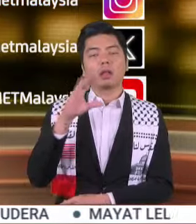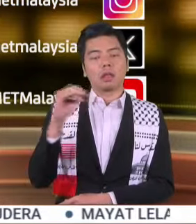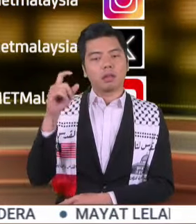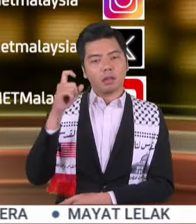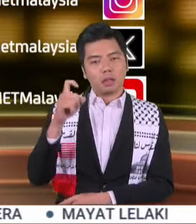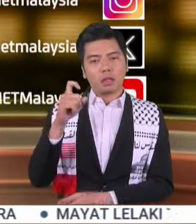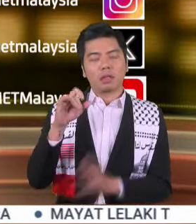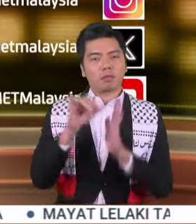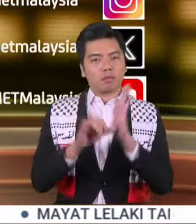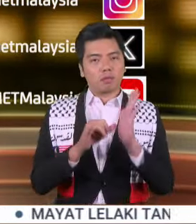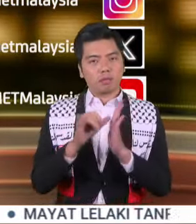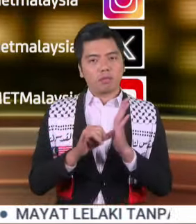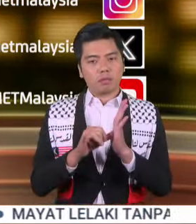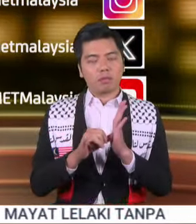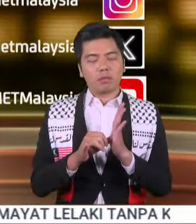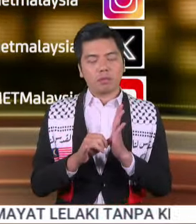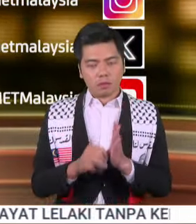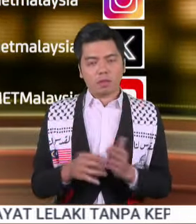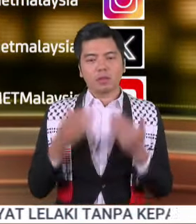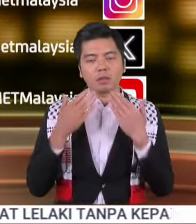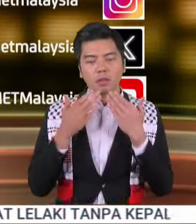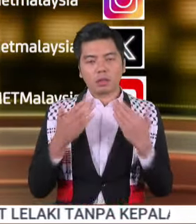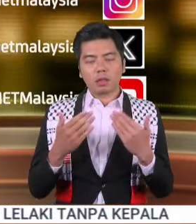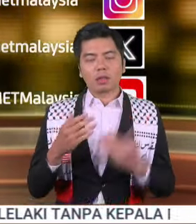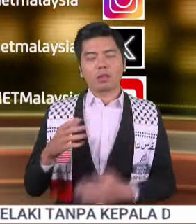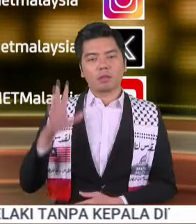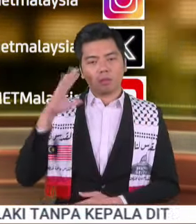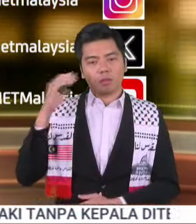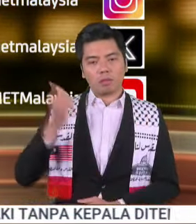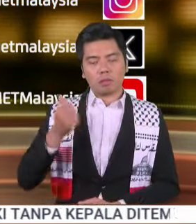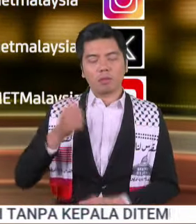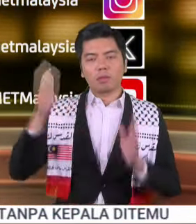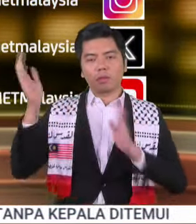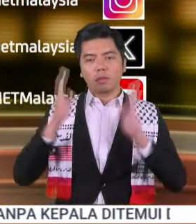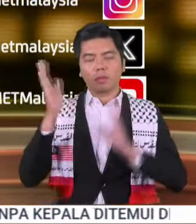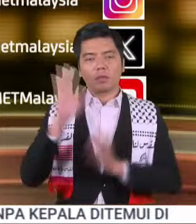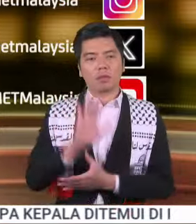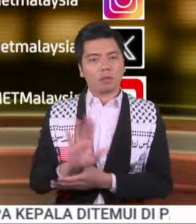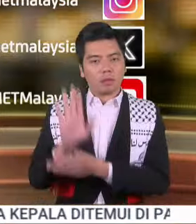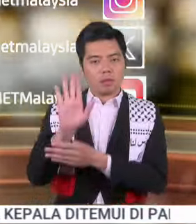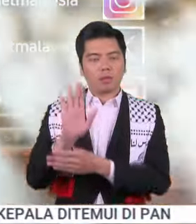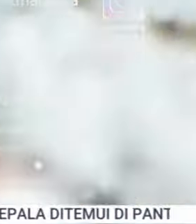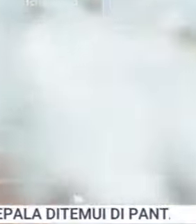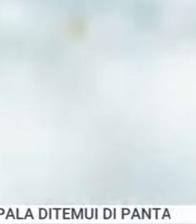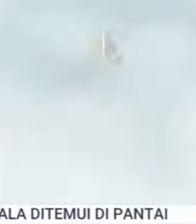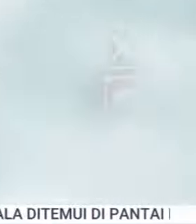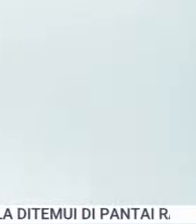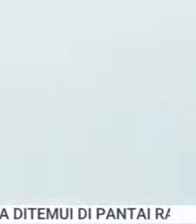YouTube. Baiklah, sekian saja dari saya, Wan Hafiz. Assalamualaikum dan salam Malaysia Madani.